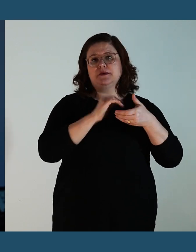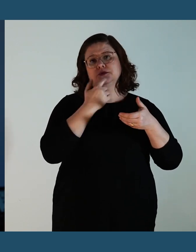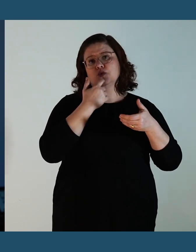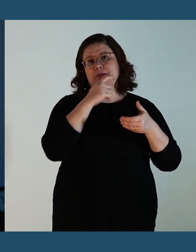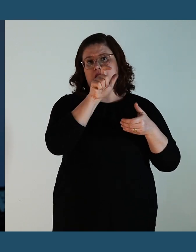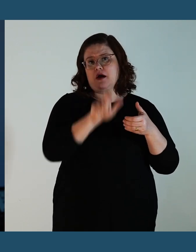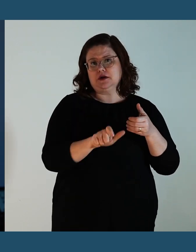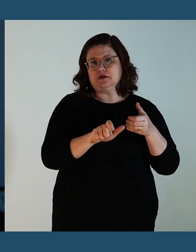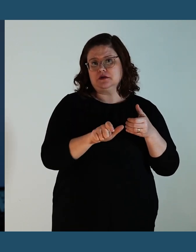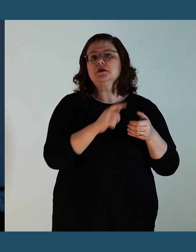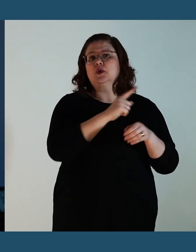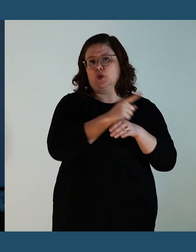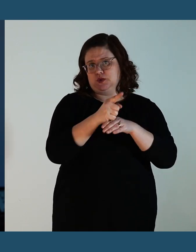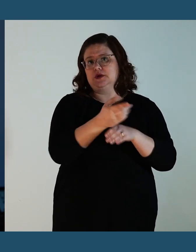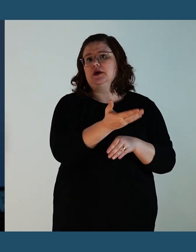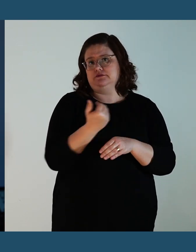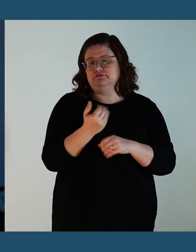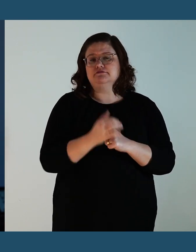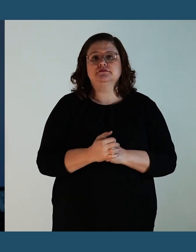nimi.